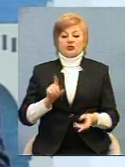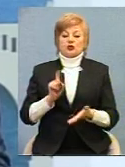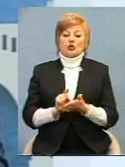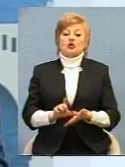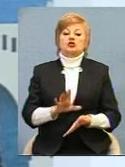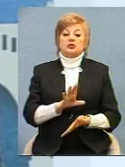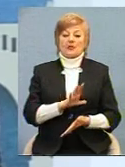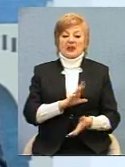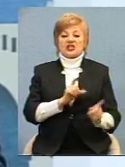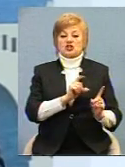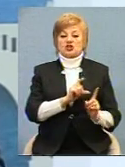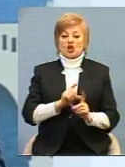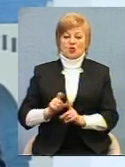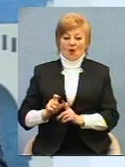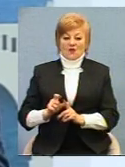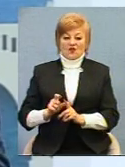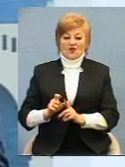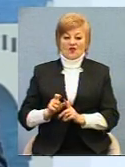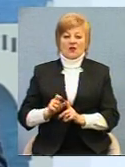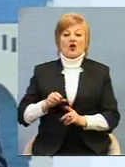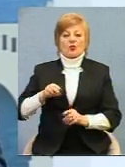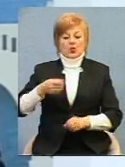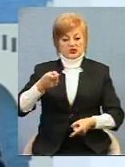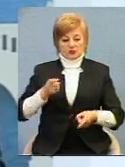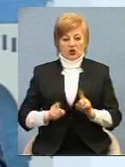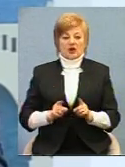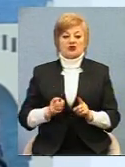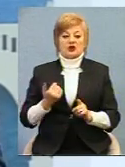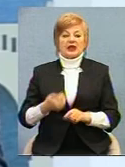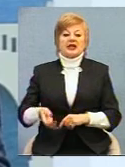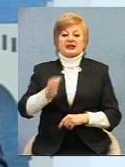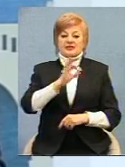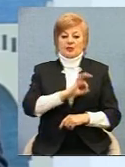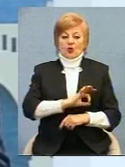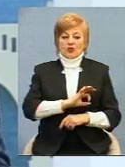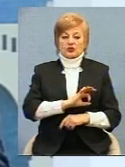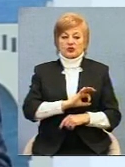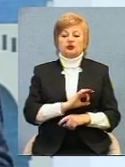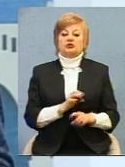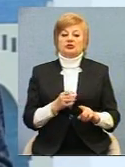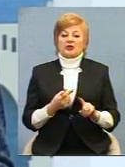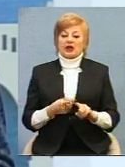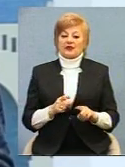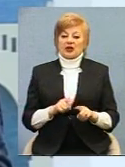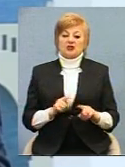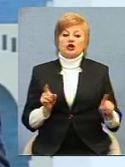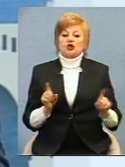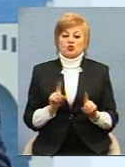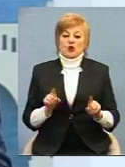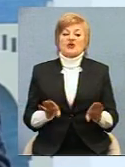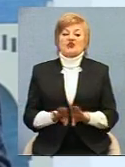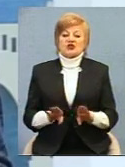бути слово у добу постправди і споживацького абсолютизму для того, щоб